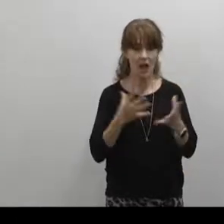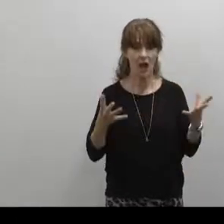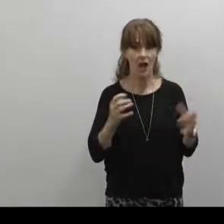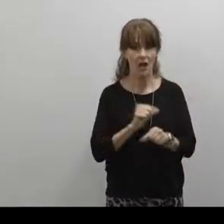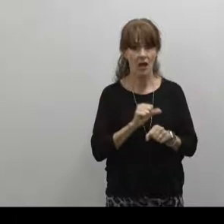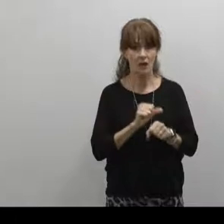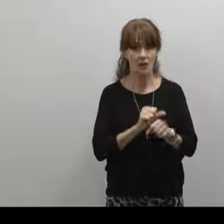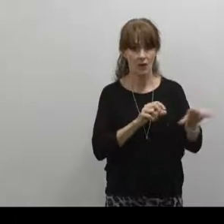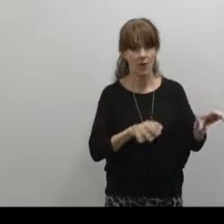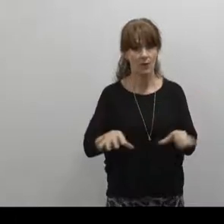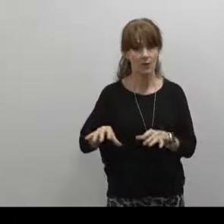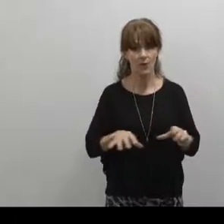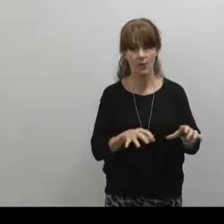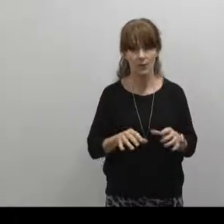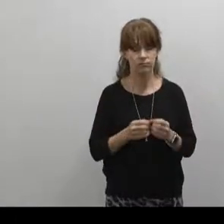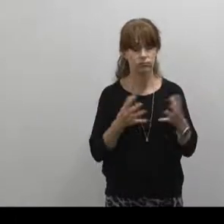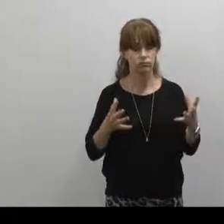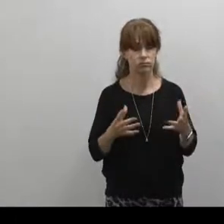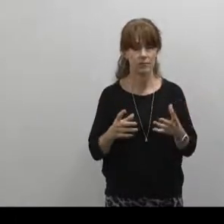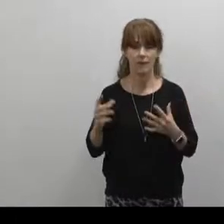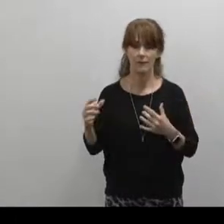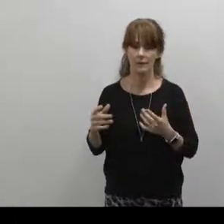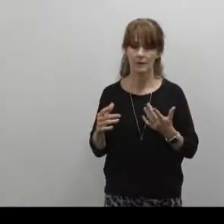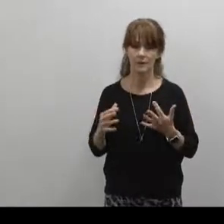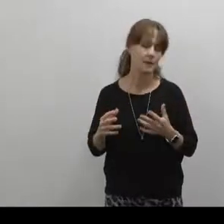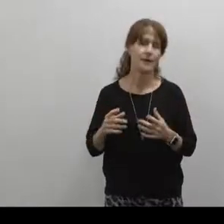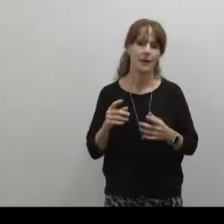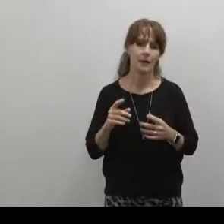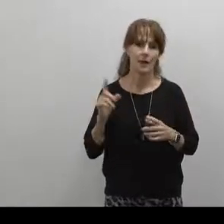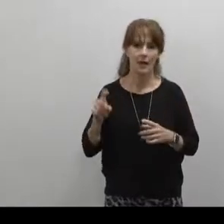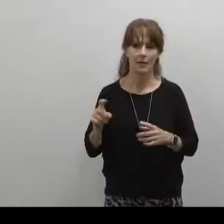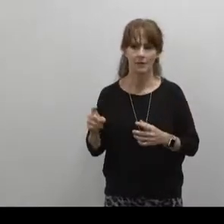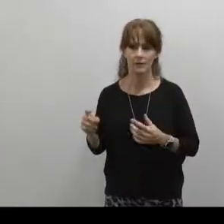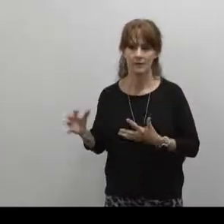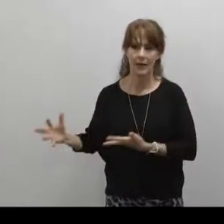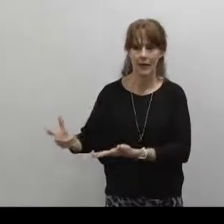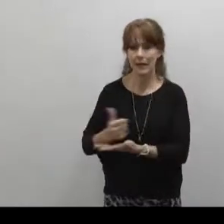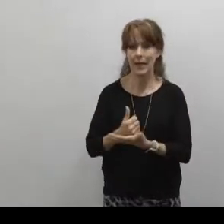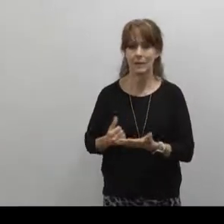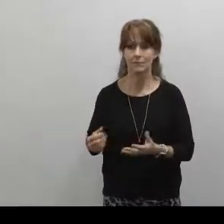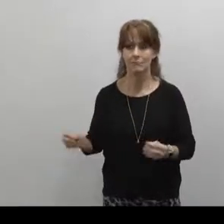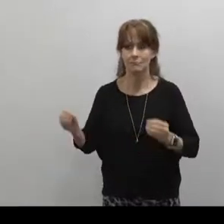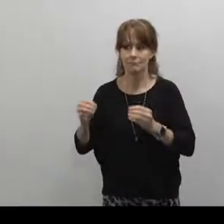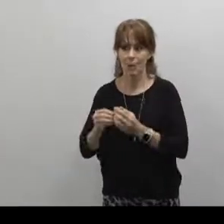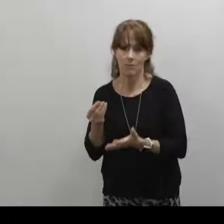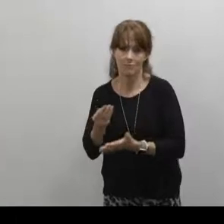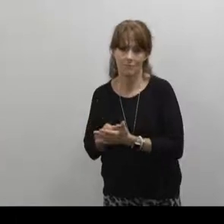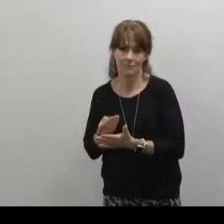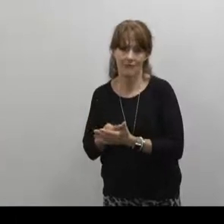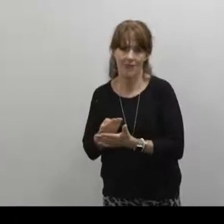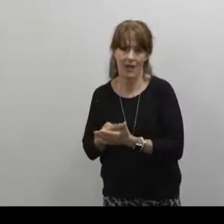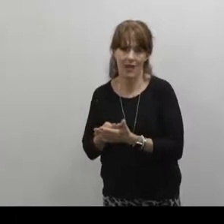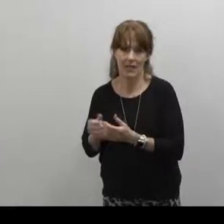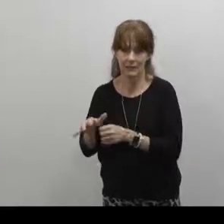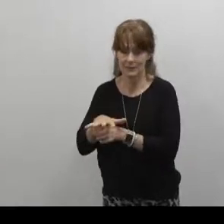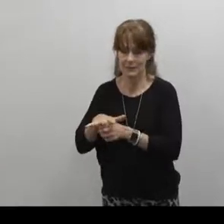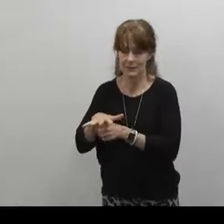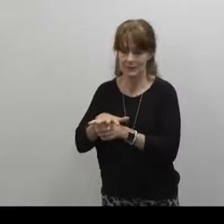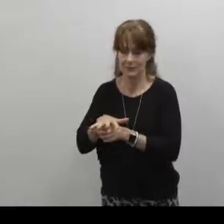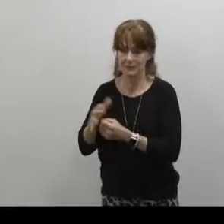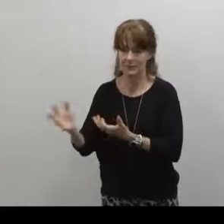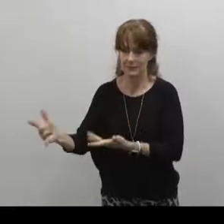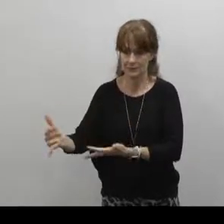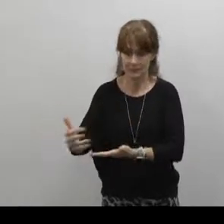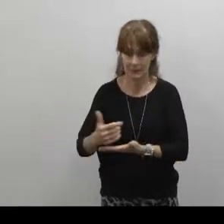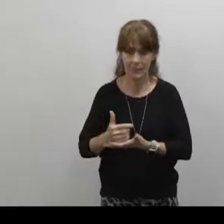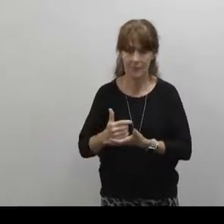dương màn kết ca thơ tràn nó trong phố dương hay mình kết ca tràn là dương trơi thơ được chứ này dương trơi thơ mấy tầm rộp mù lực bàn bàn cực quan đầm